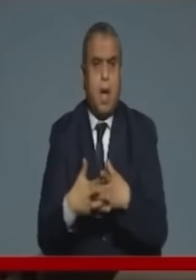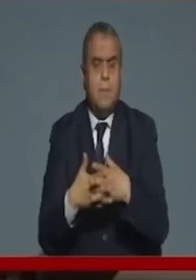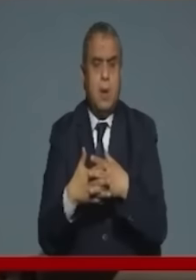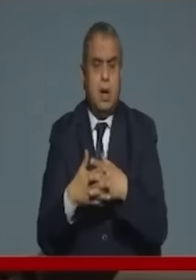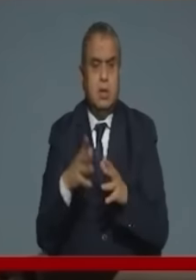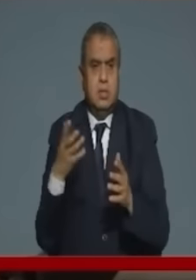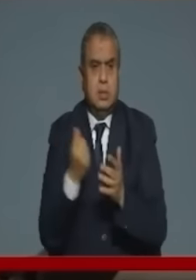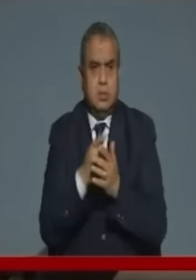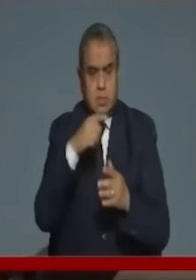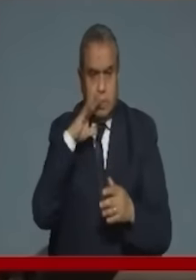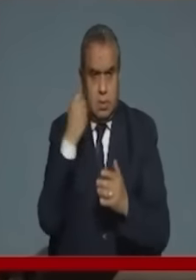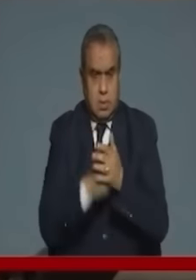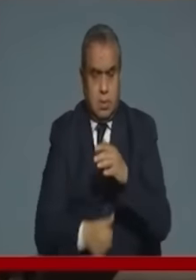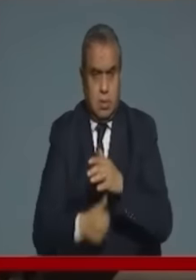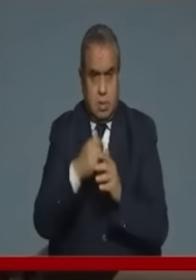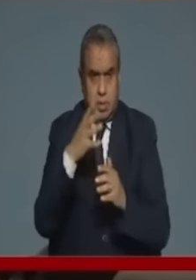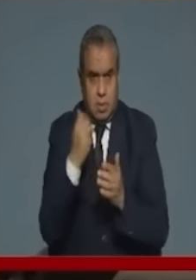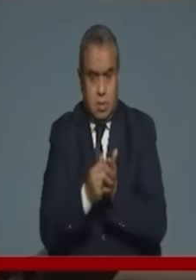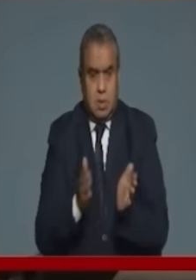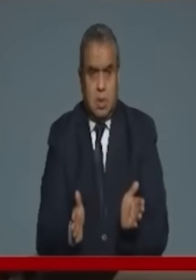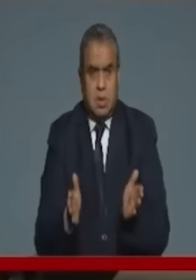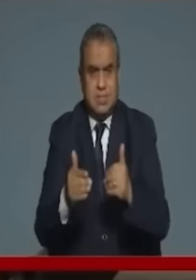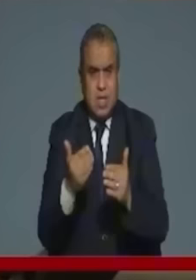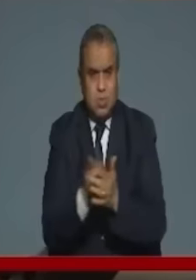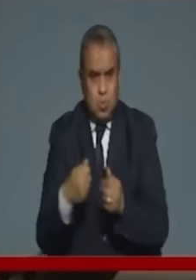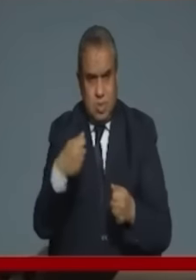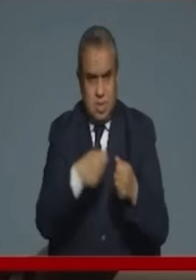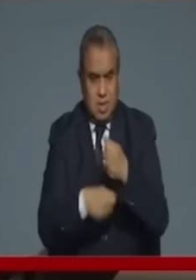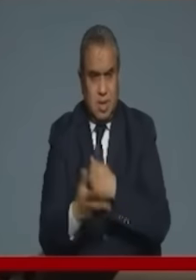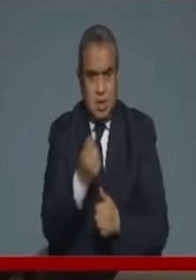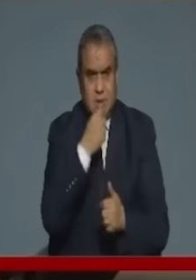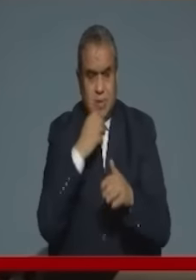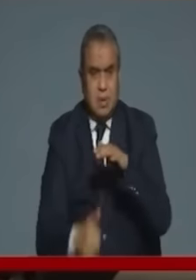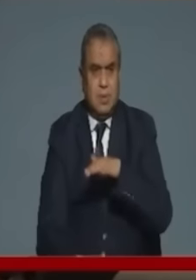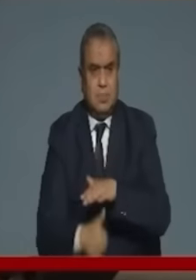احنا خلصنا الموضوع القانون بتاع الصندوق يا دكتور مش كده؟ طب اسمح لي ان